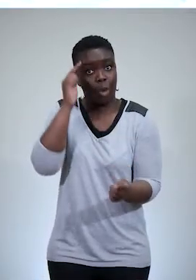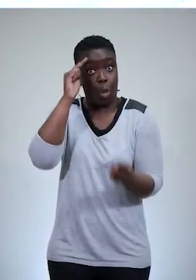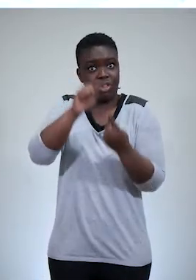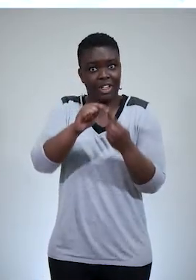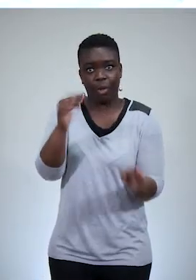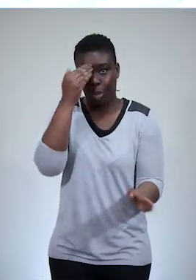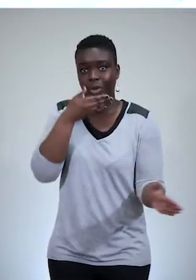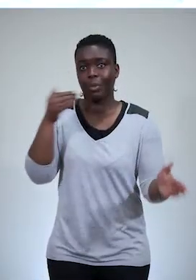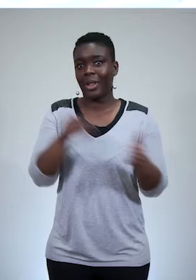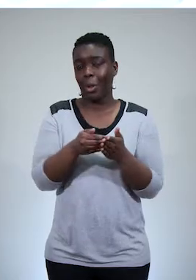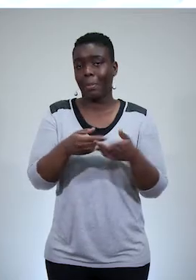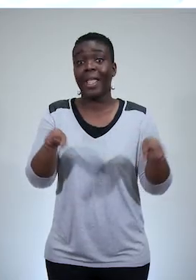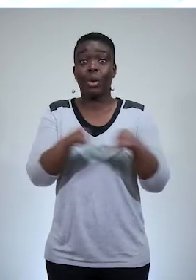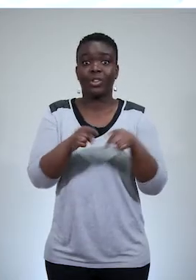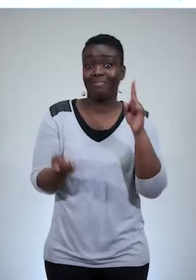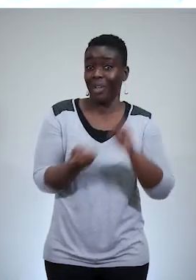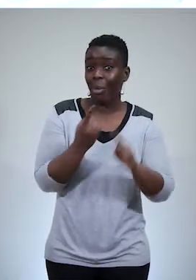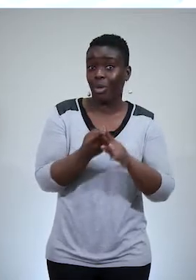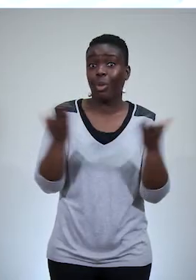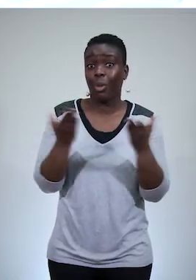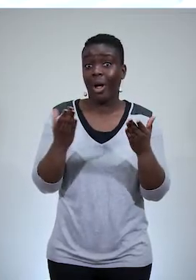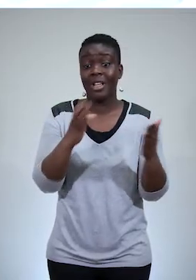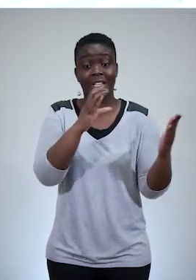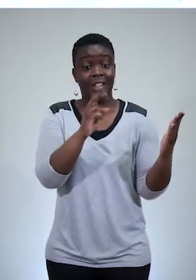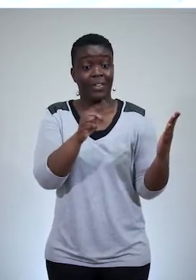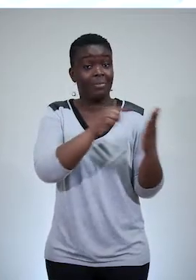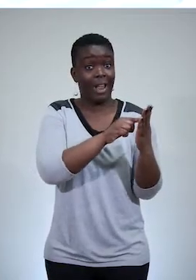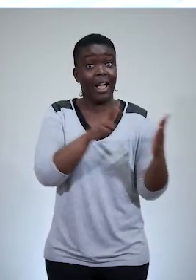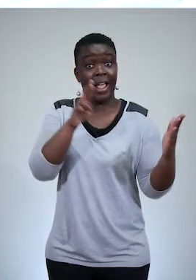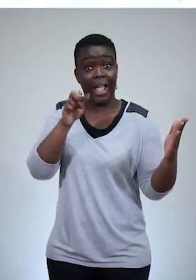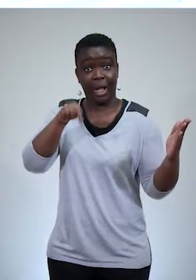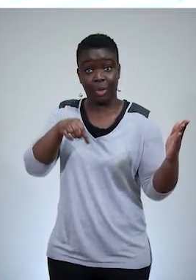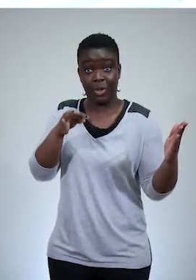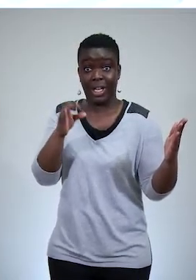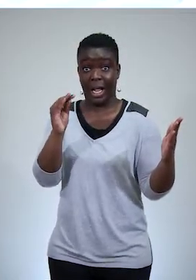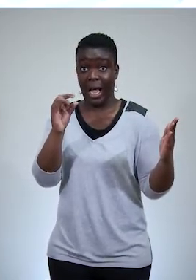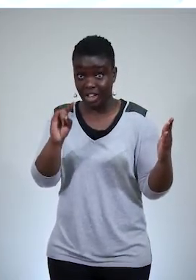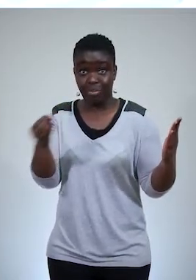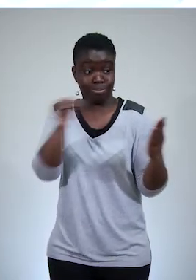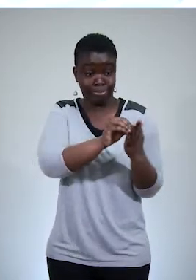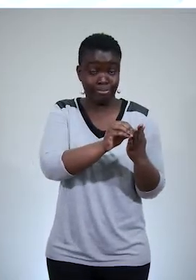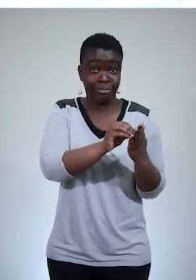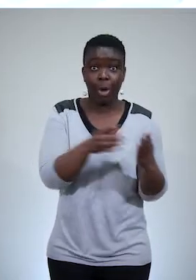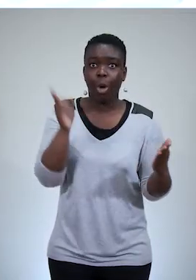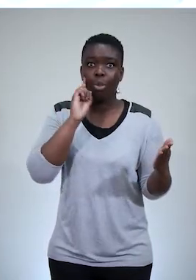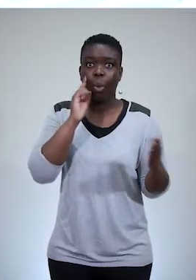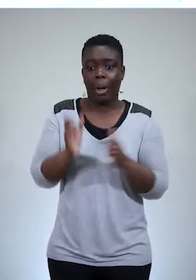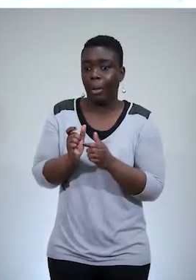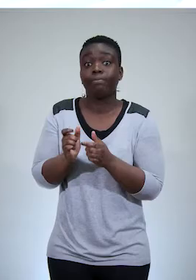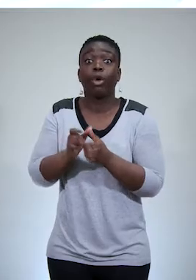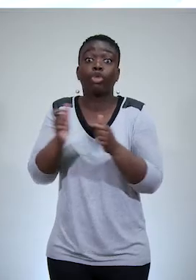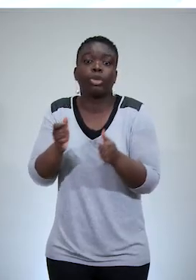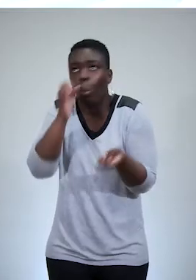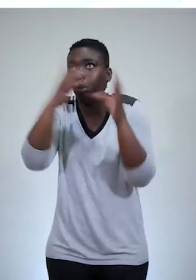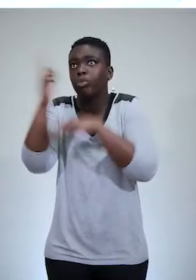handicap. Et je les aide à trouver du travail ou à trouver une alternance ou un stage. Et à côté de ça, j'ai créé avec deux autres bénévoles